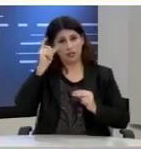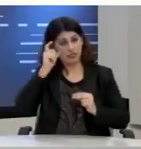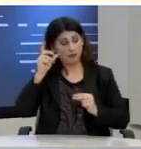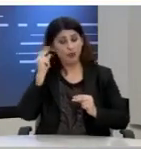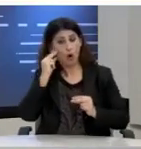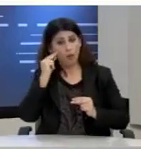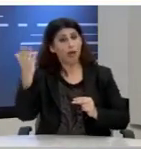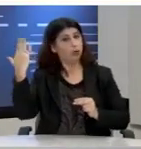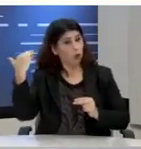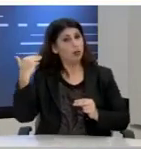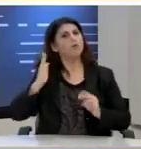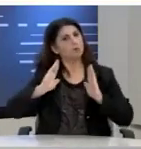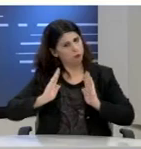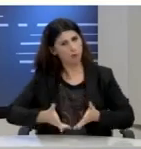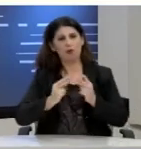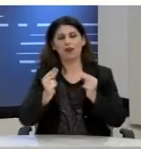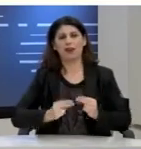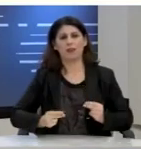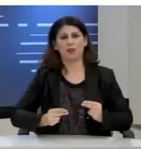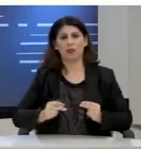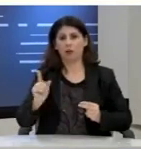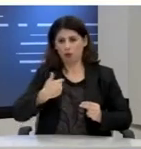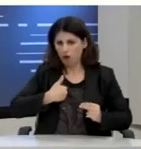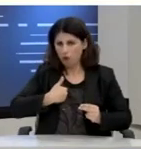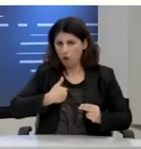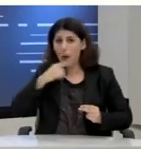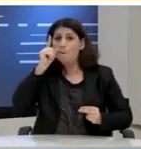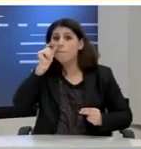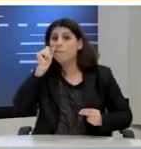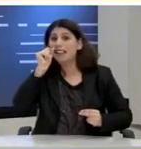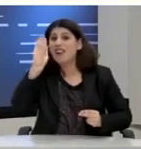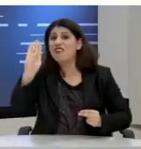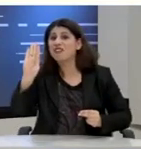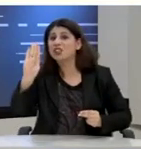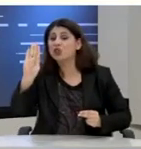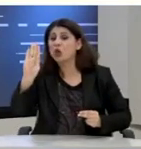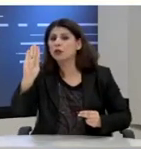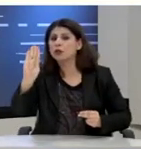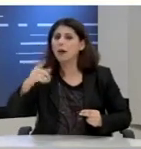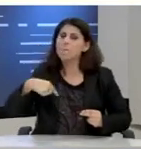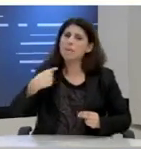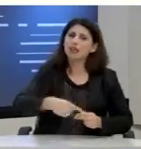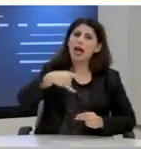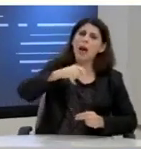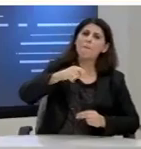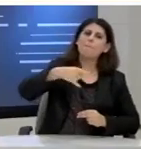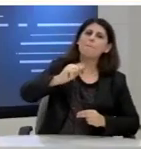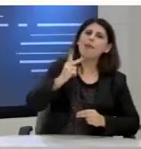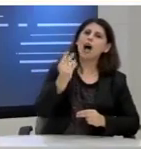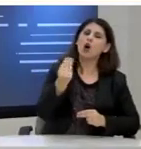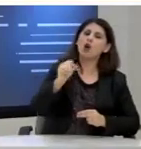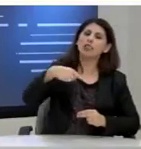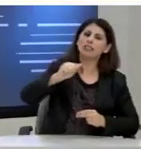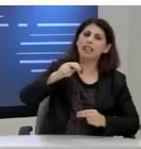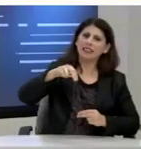λυθεί. Δεν τα λέω εγώ, ο πατήρ Βαρβιτσιώτης. Και μετά λέει ο κύριος Παπακοσταντίνου, και προχωρούσαμε με